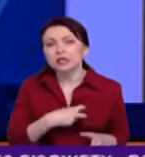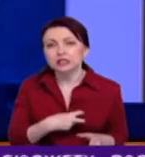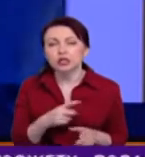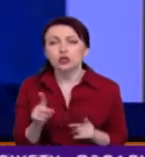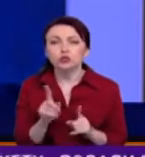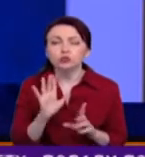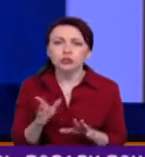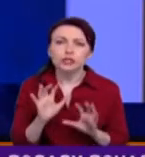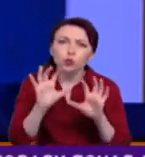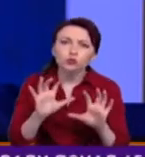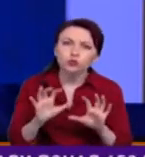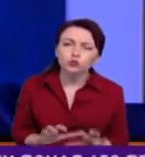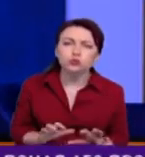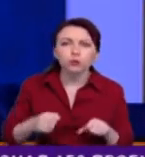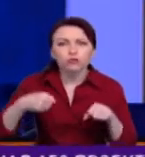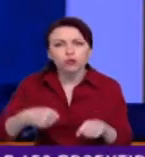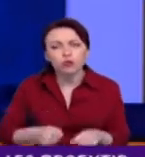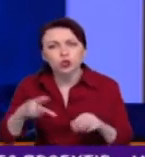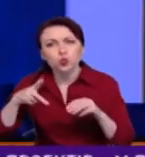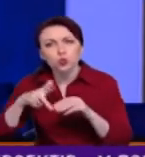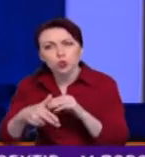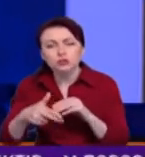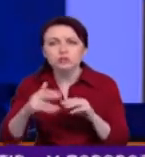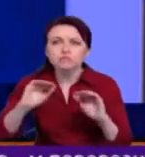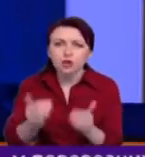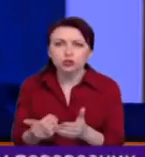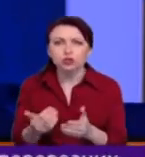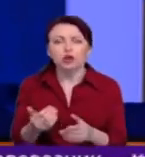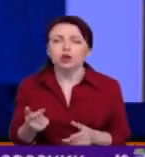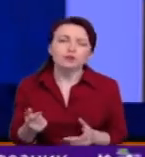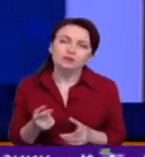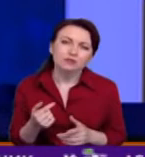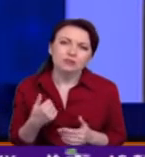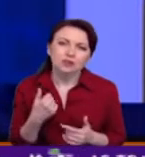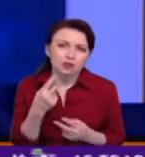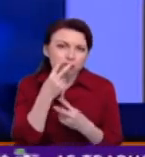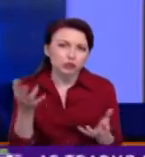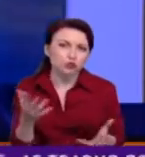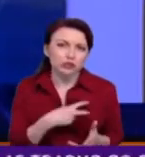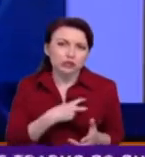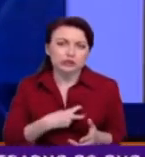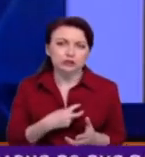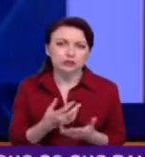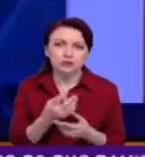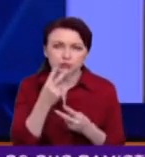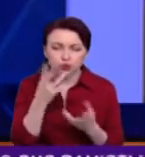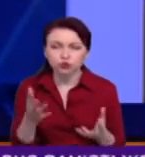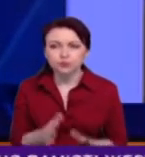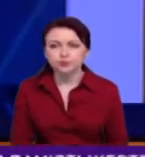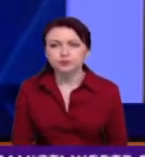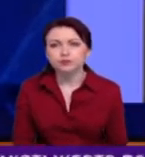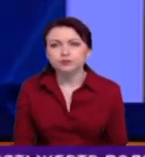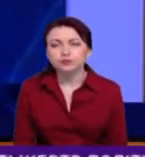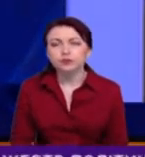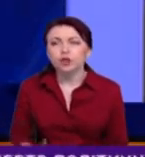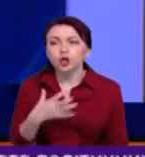якісь будуть конституційні повноваження президента ліквідовані, я взагалі не бачу. Чому? Тому що і тут